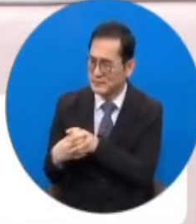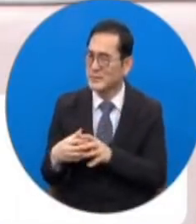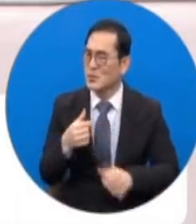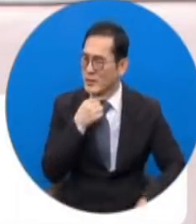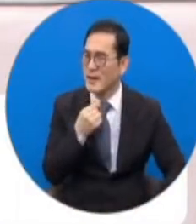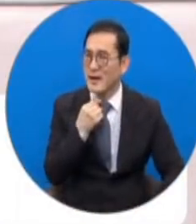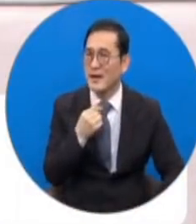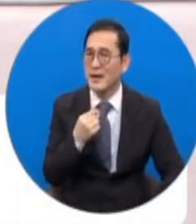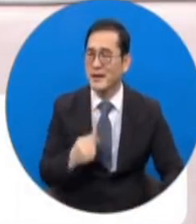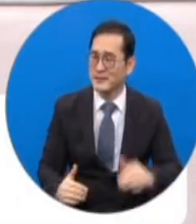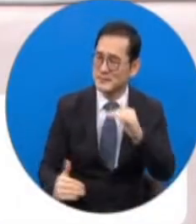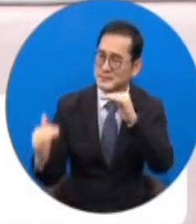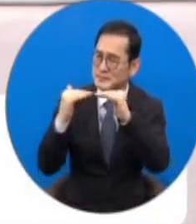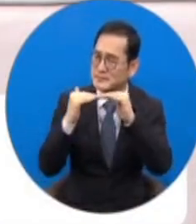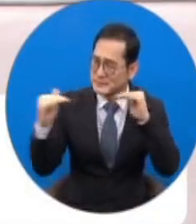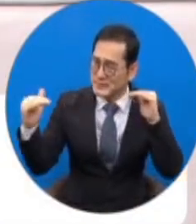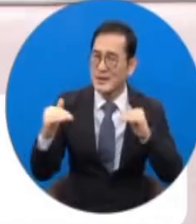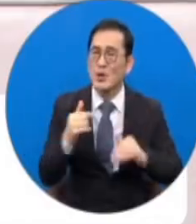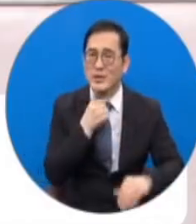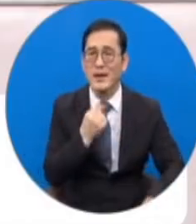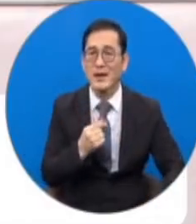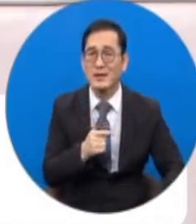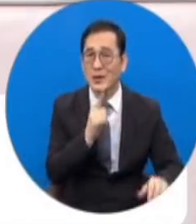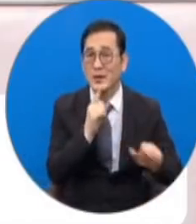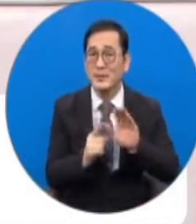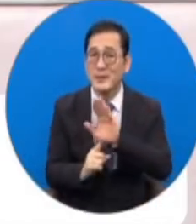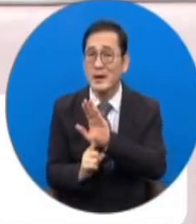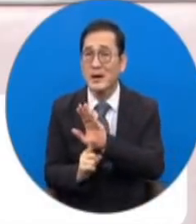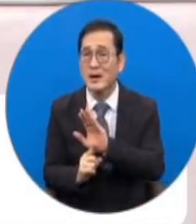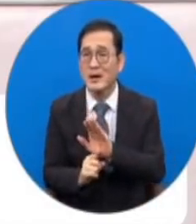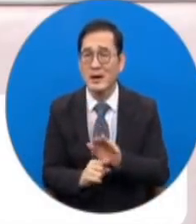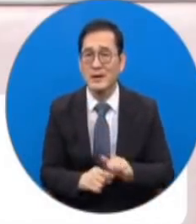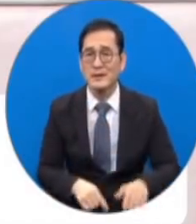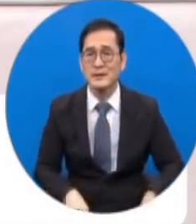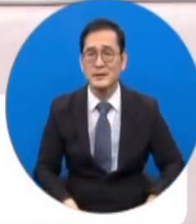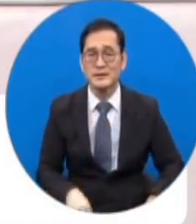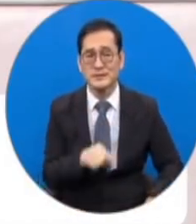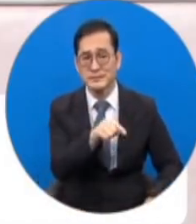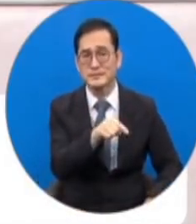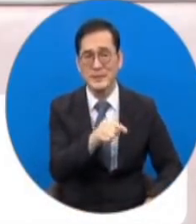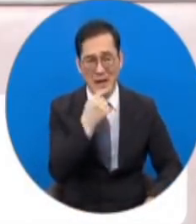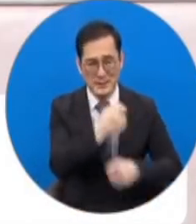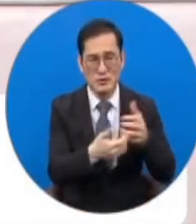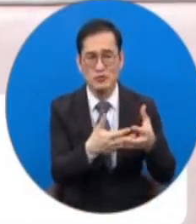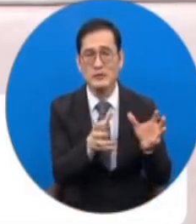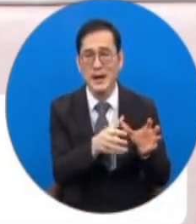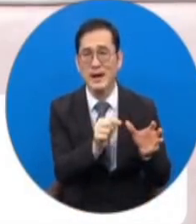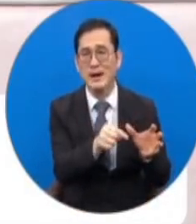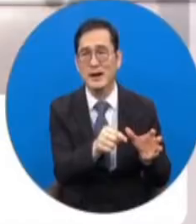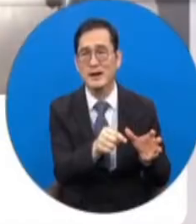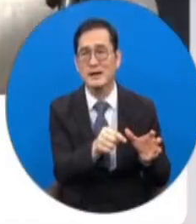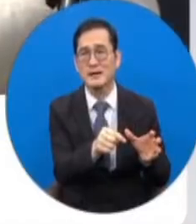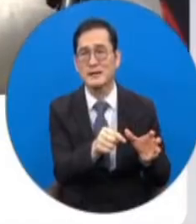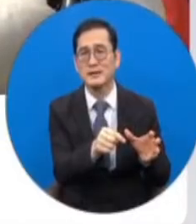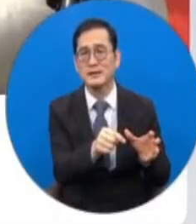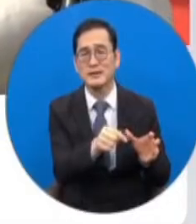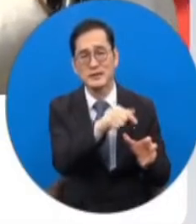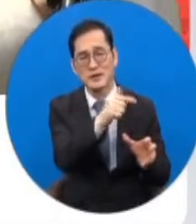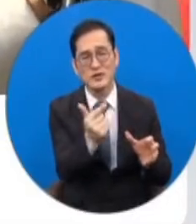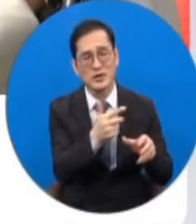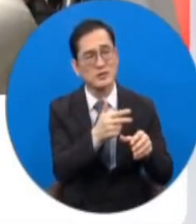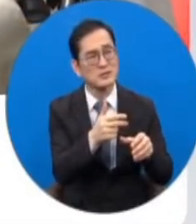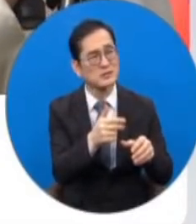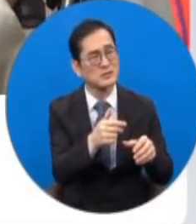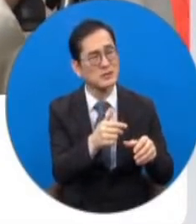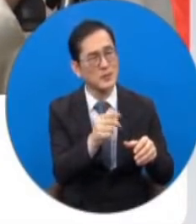실질적으로 민주당 ph 10 요번에 의원들 께서 일률 날 저녁 8시에 정치개혁 안 이제 사표를